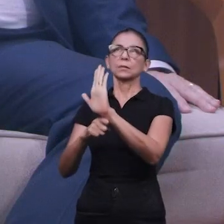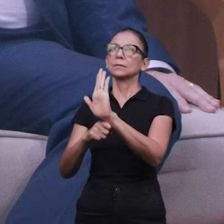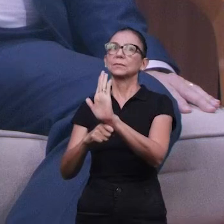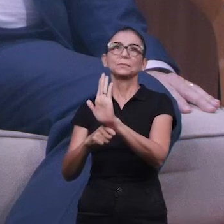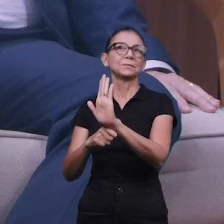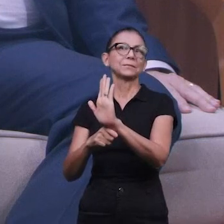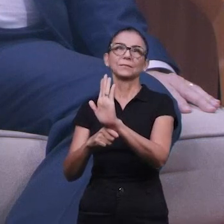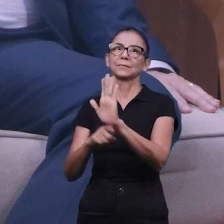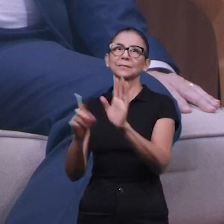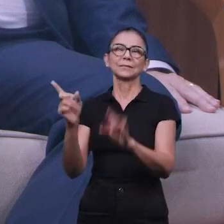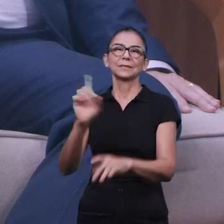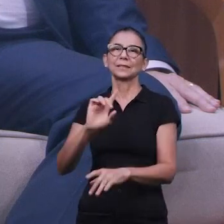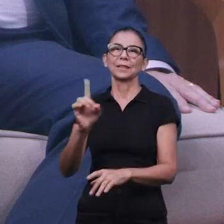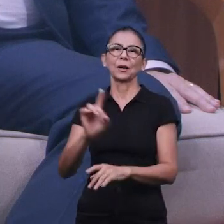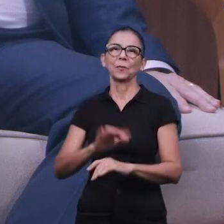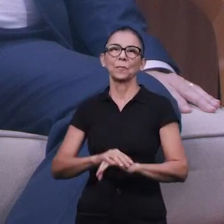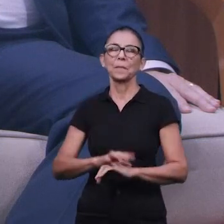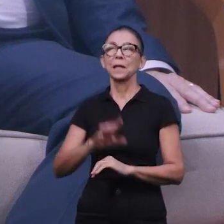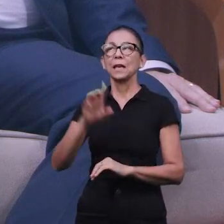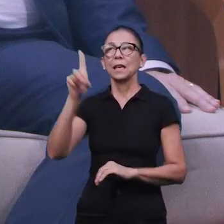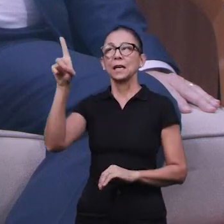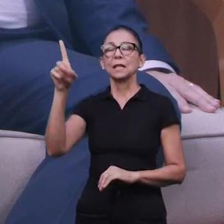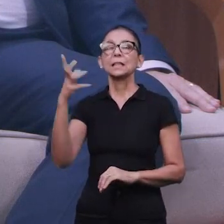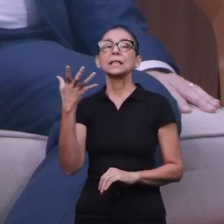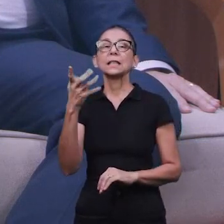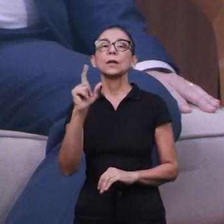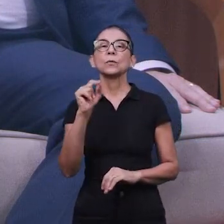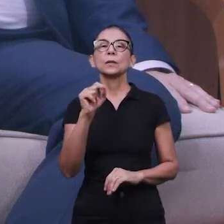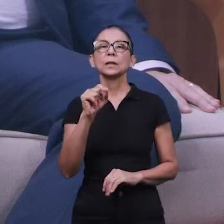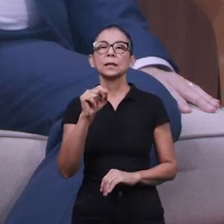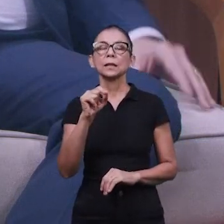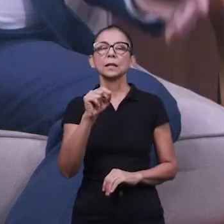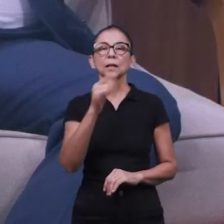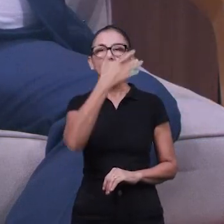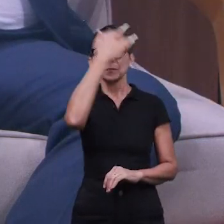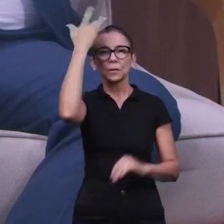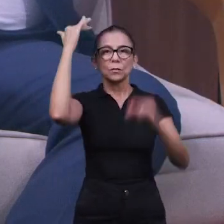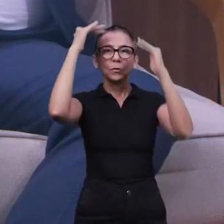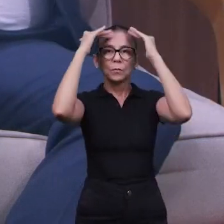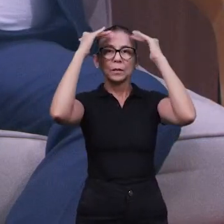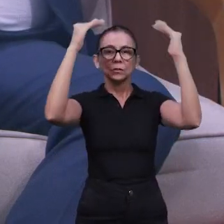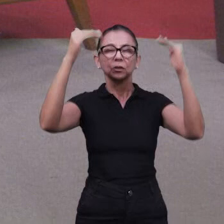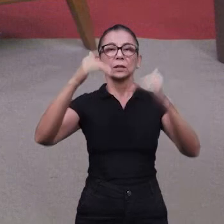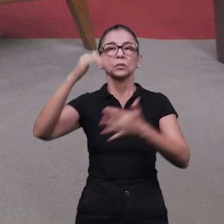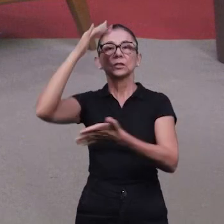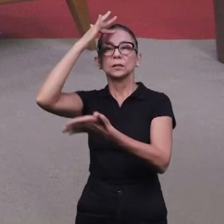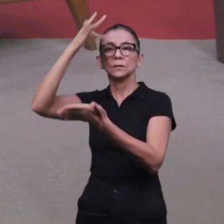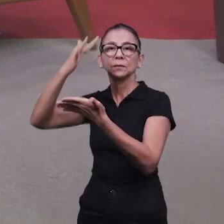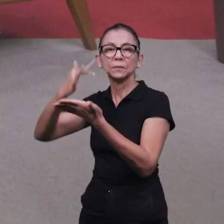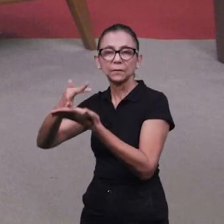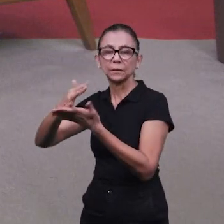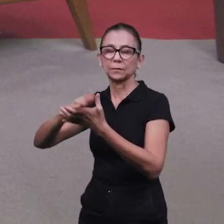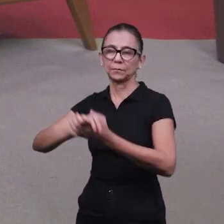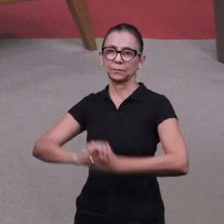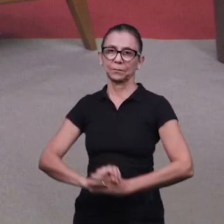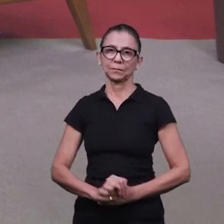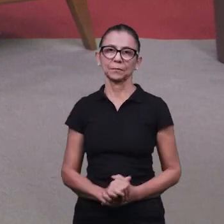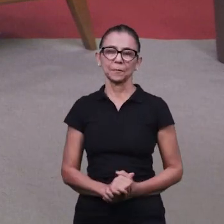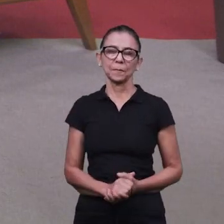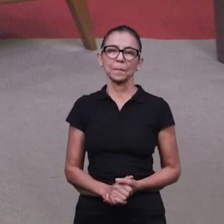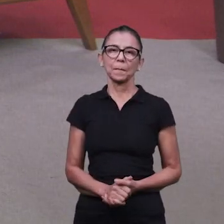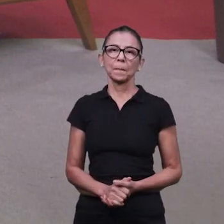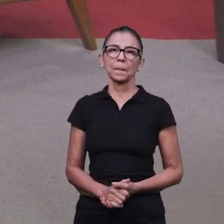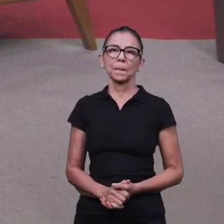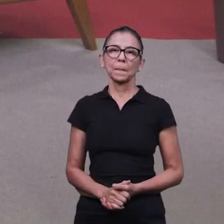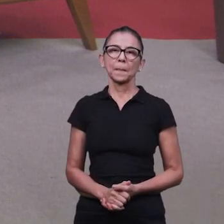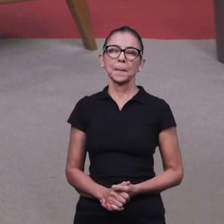l'homme, c'est l'obéissance et la foi dans sa volonté, dans son projet. Et cette édification, quand il